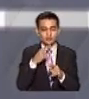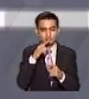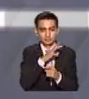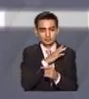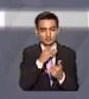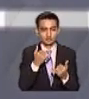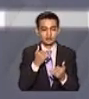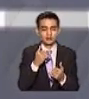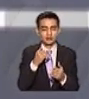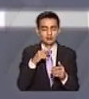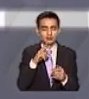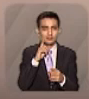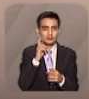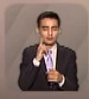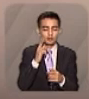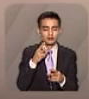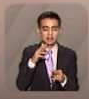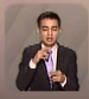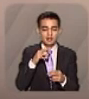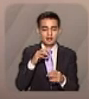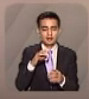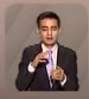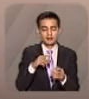рода эликсир молодости.